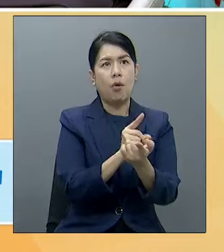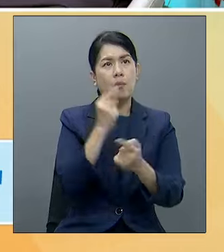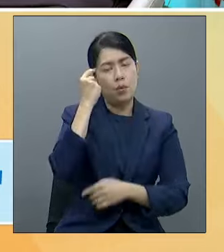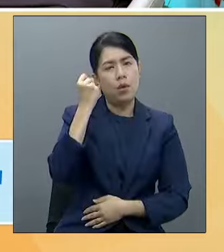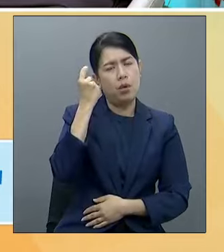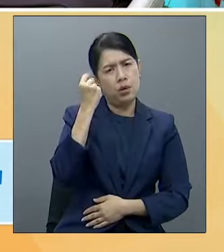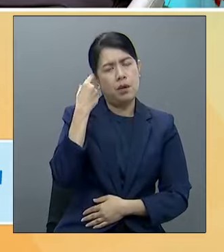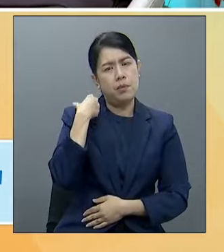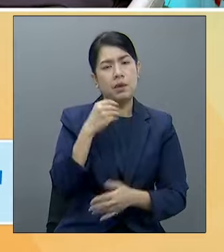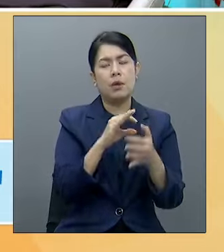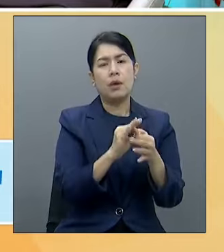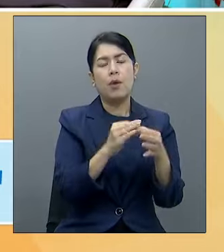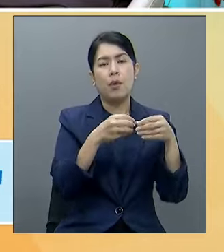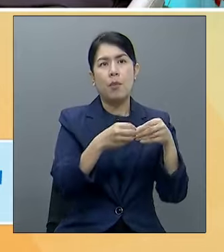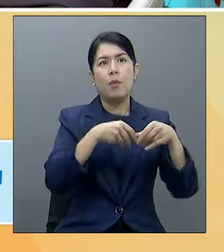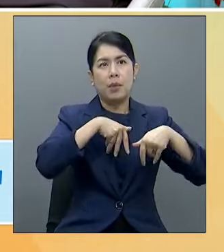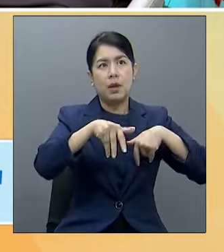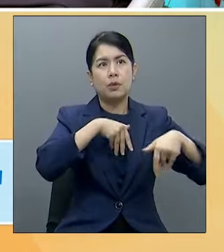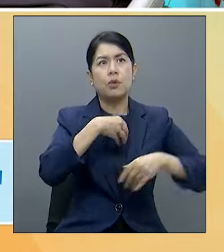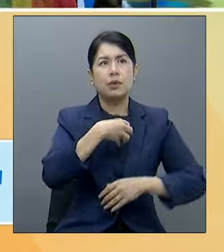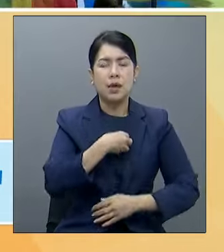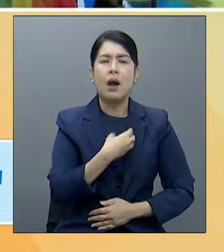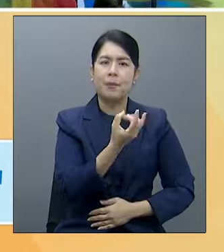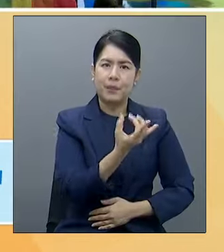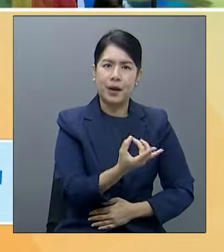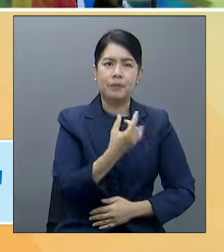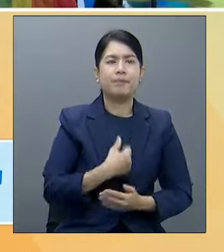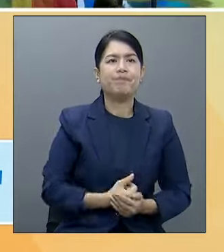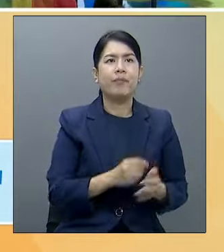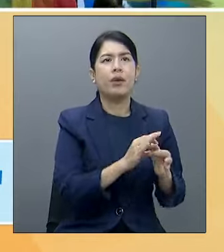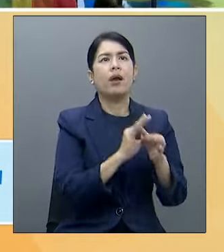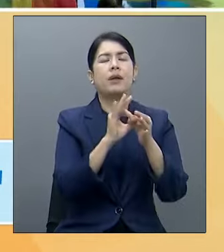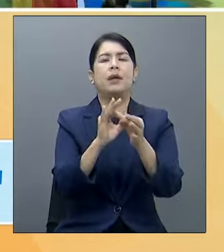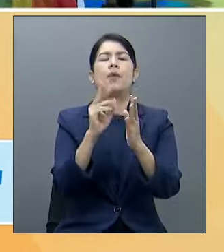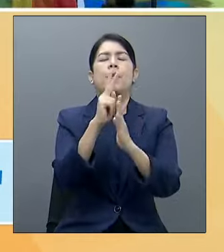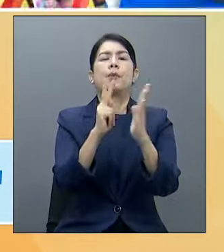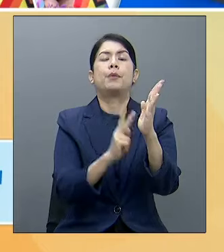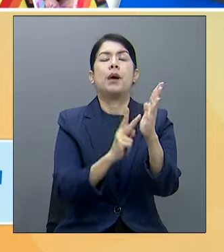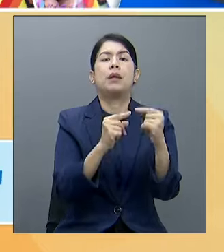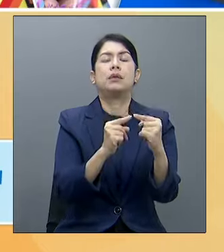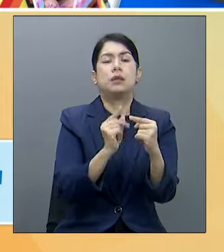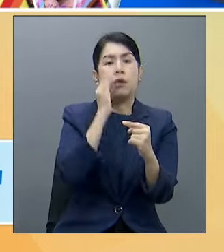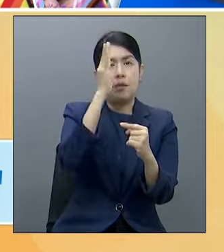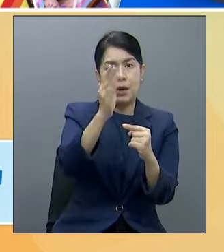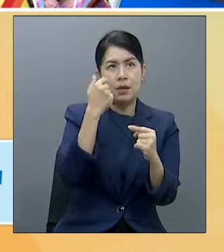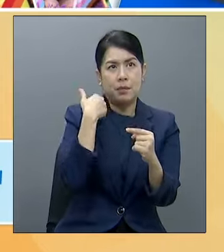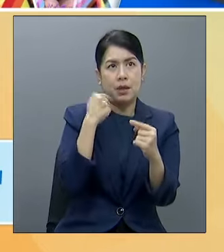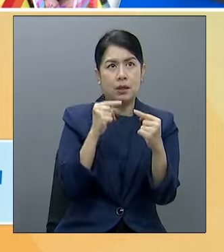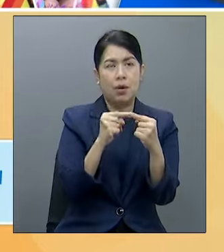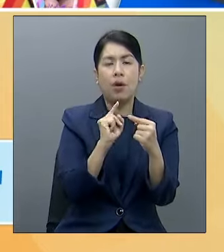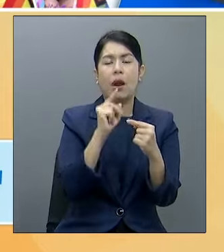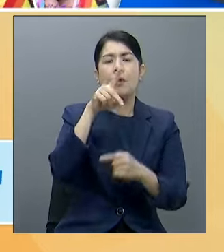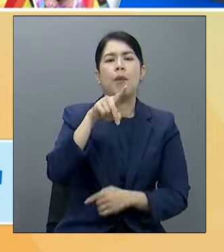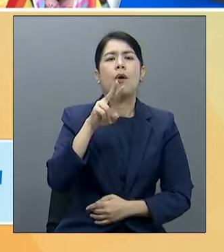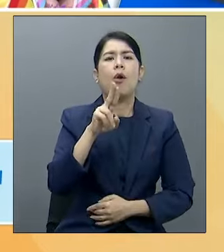ำคัญว่าประชาชนต้องการอะไร เพราะฉะนั้นเนี่ยพอไปโยงถึงเรื่องของกฎหมายที่มันจะเกิดขึ้นอย่างเช่นพ.ร.บ.สมรสเท่าเทีย